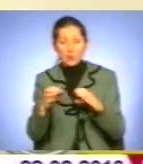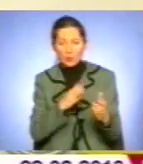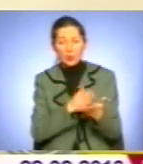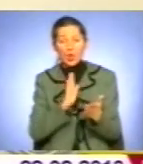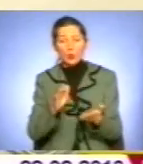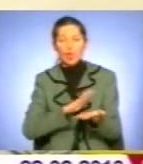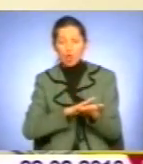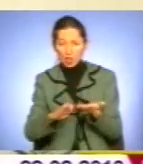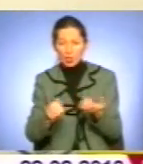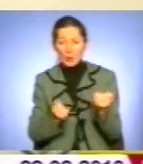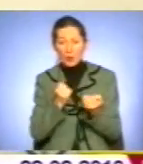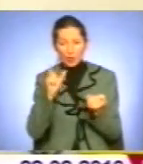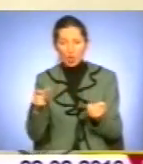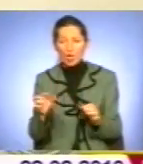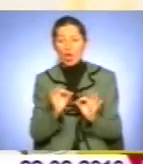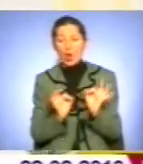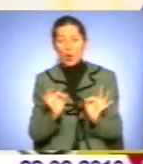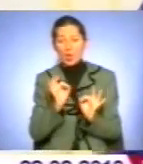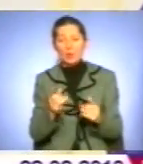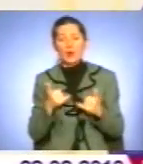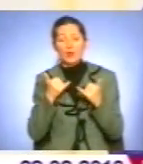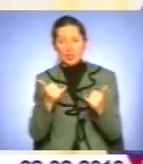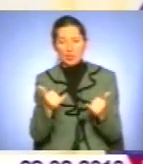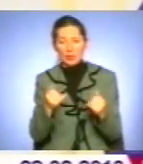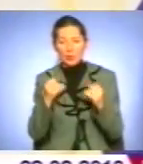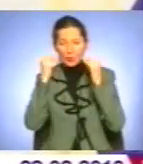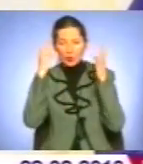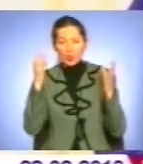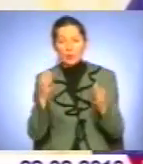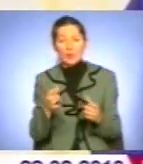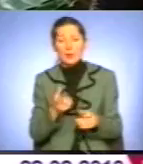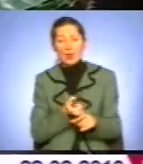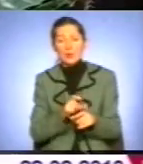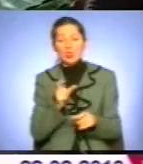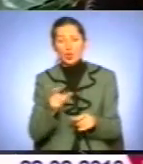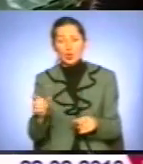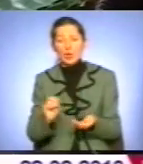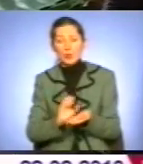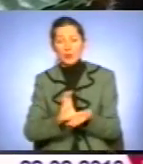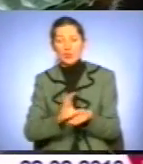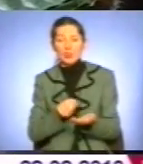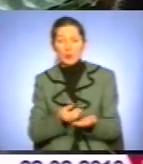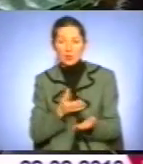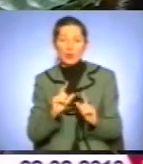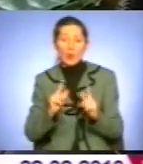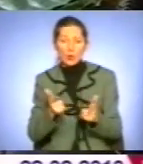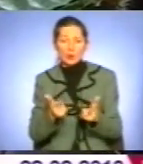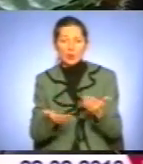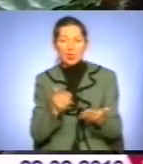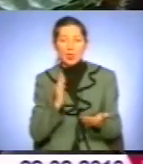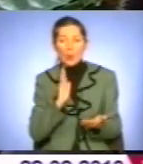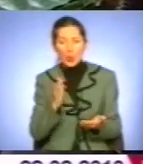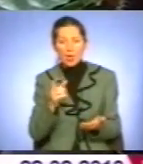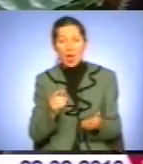та ввічливими. Більшість жителів міста з підвищенням цін на проїзд погоджуються. Я не проти, що навіть якщо буде проїзд